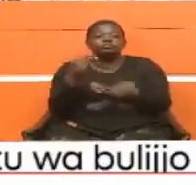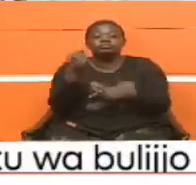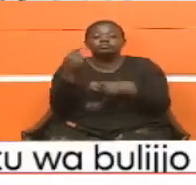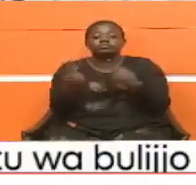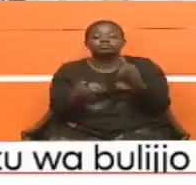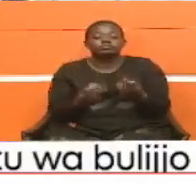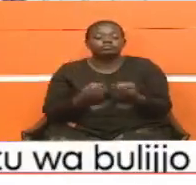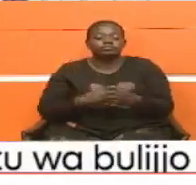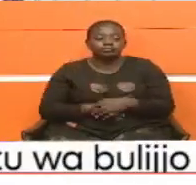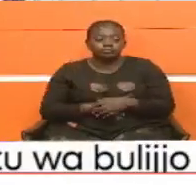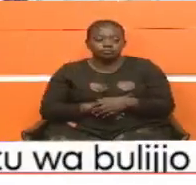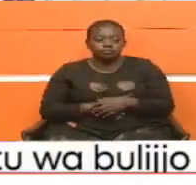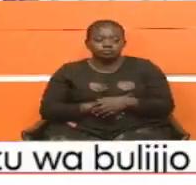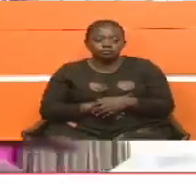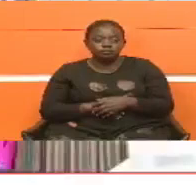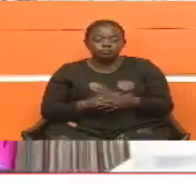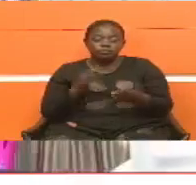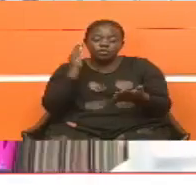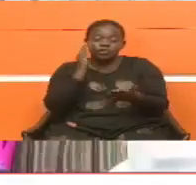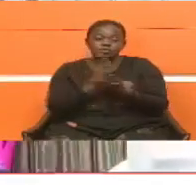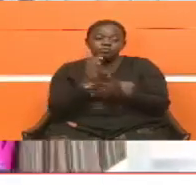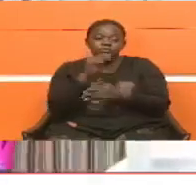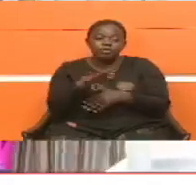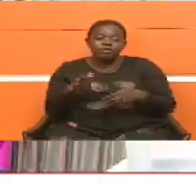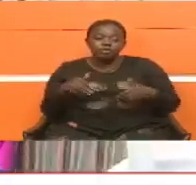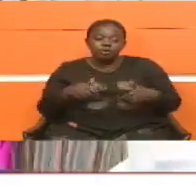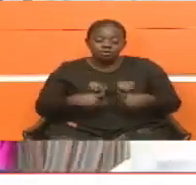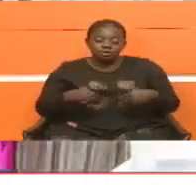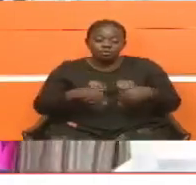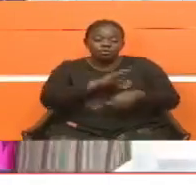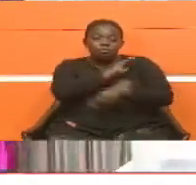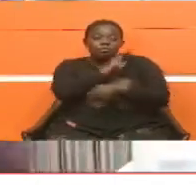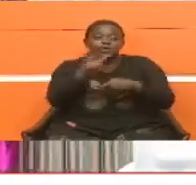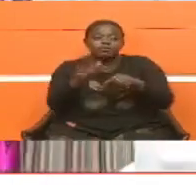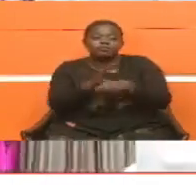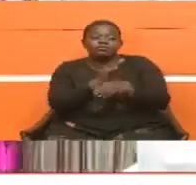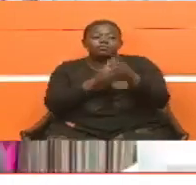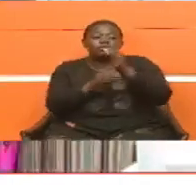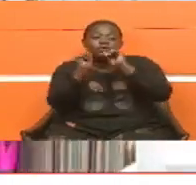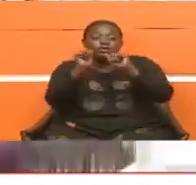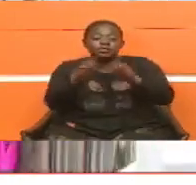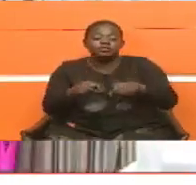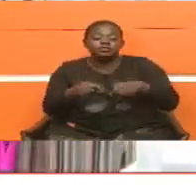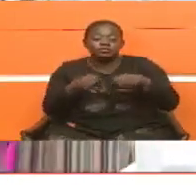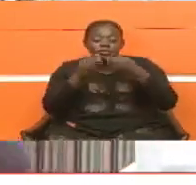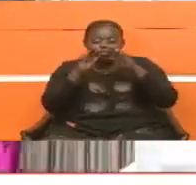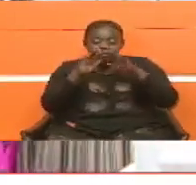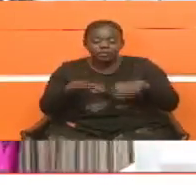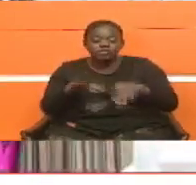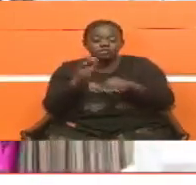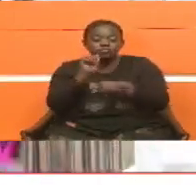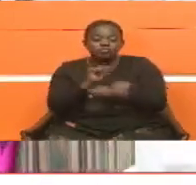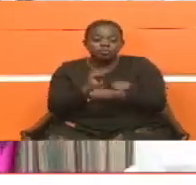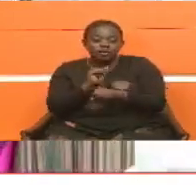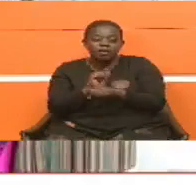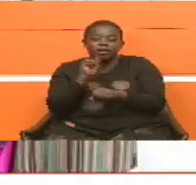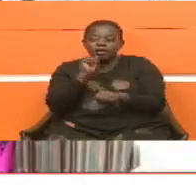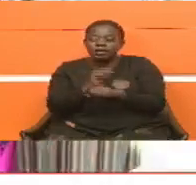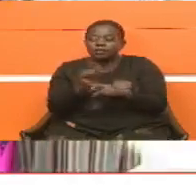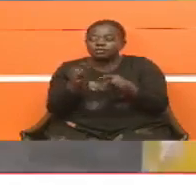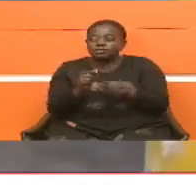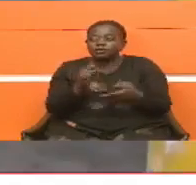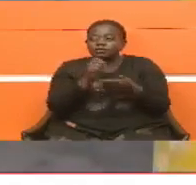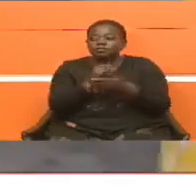omusaayi. Muve ku ebyo muli bavubuka b'amaanyi Katonda akyasobola okubawa omukisa ne mukola ate ne